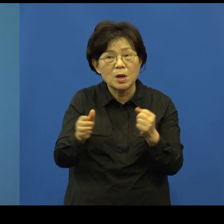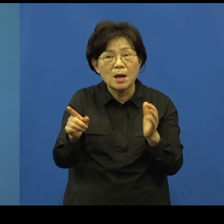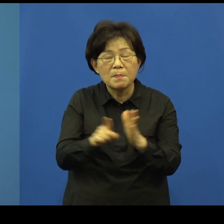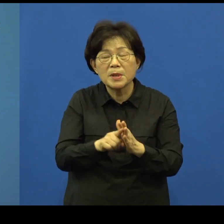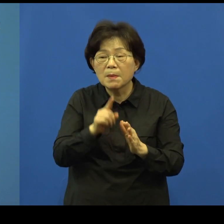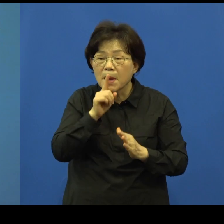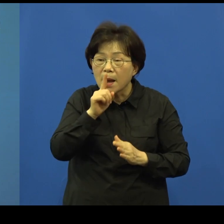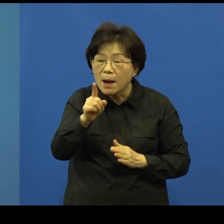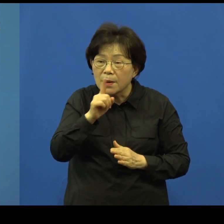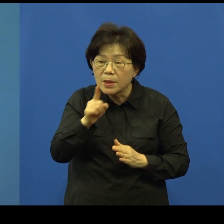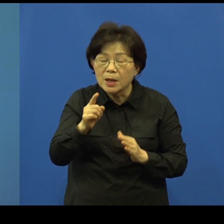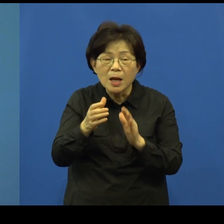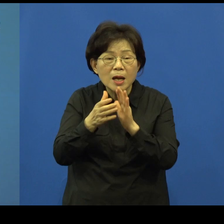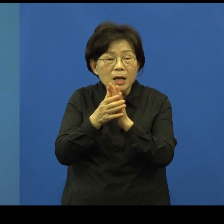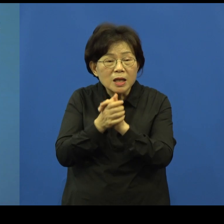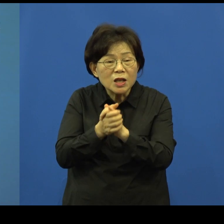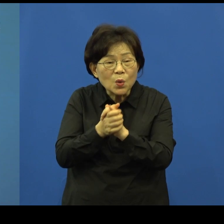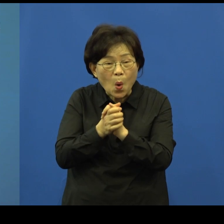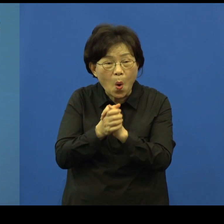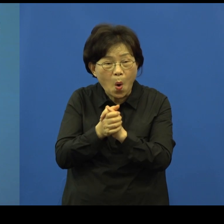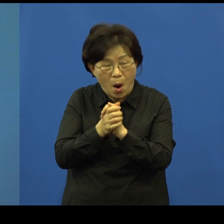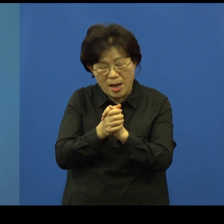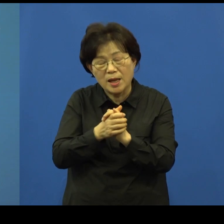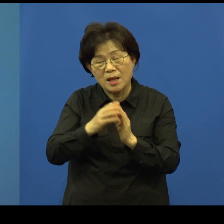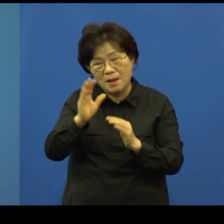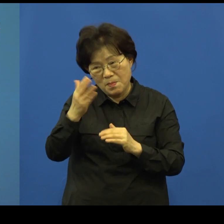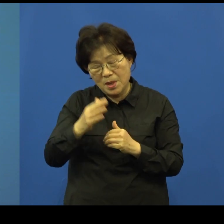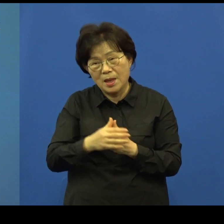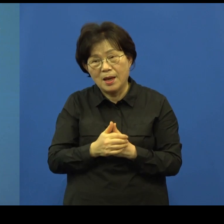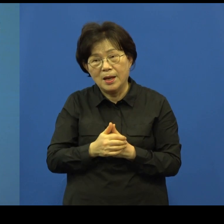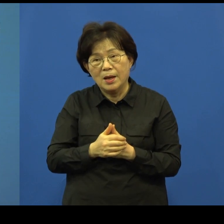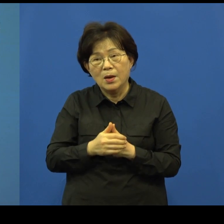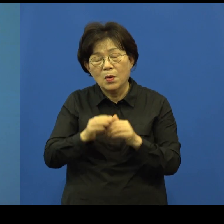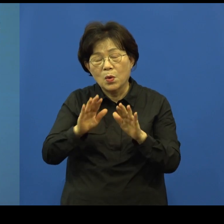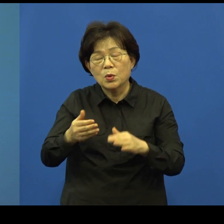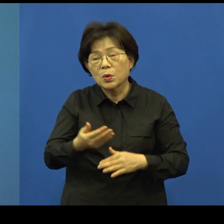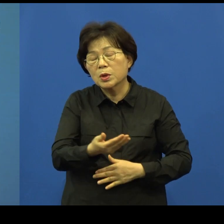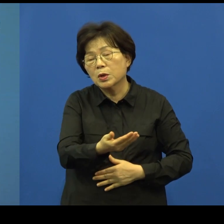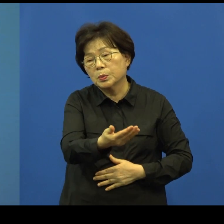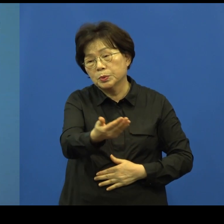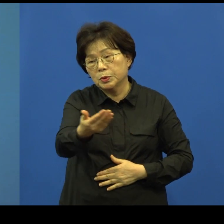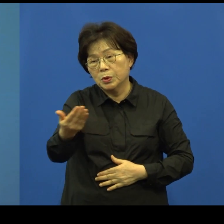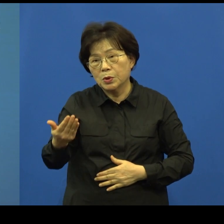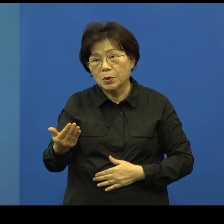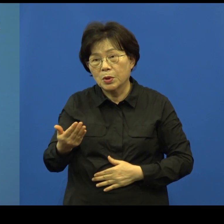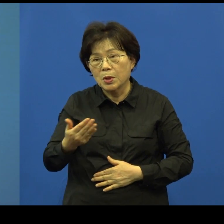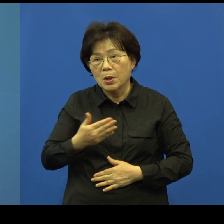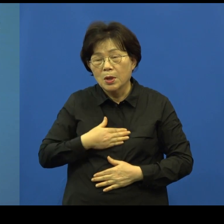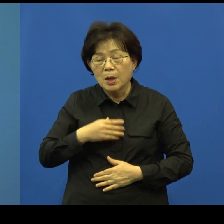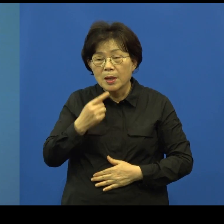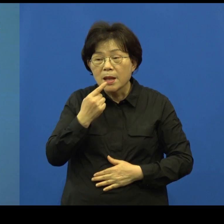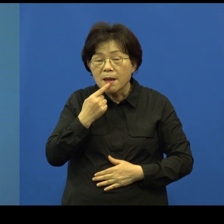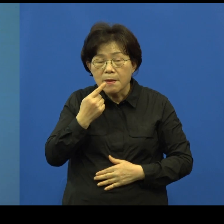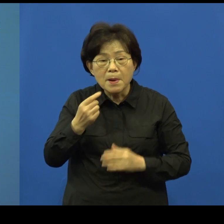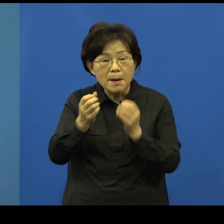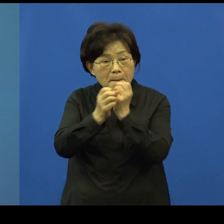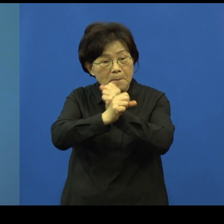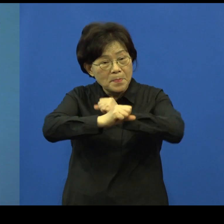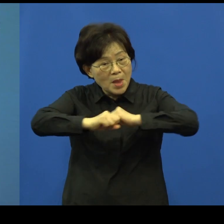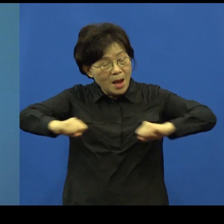믿음의 언어를, 기도만큼 믿음의 언어가 없는 거예요. 그래서 오늘도 여러분들이 내 입을 넓게